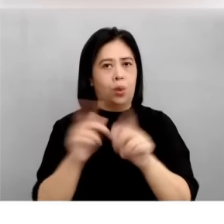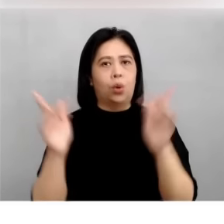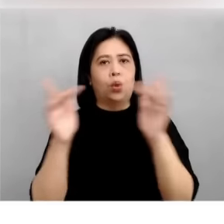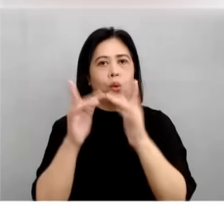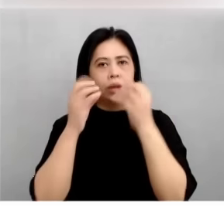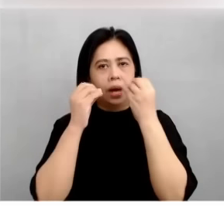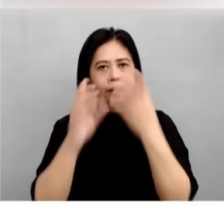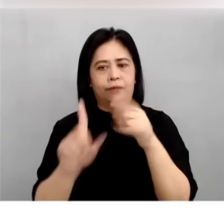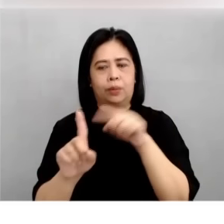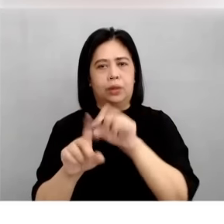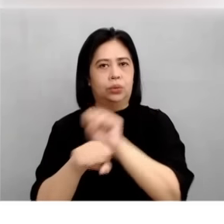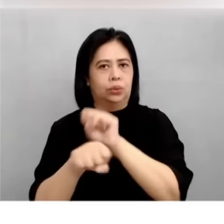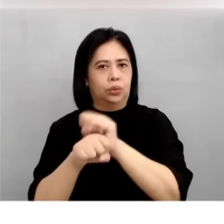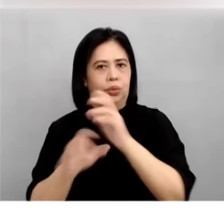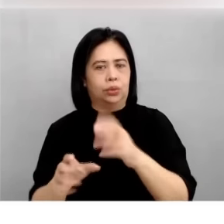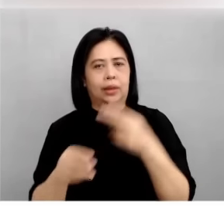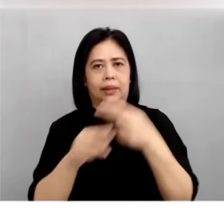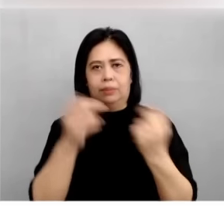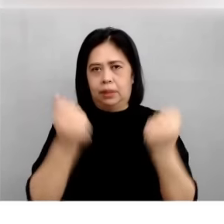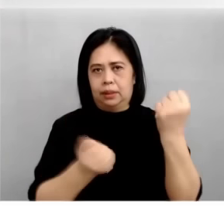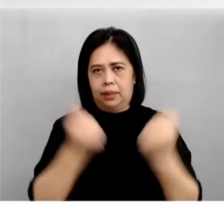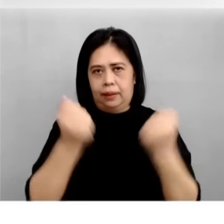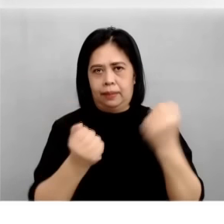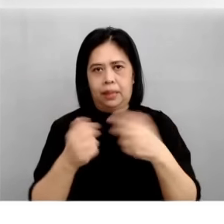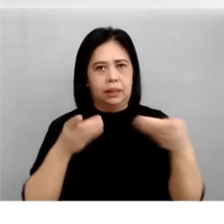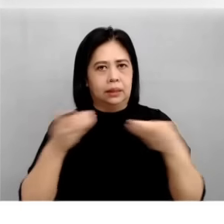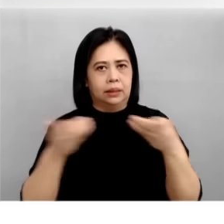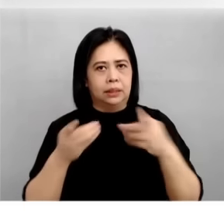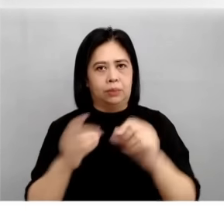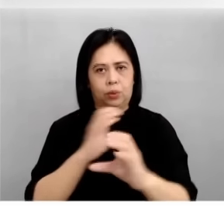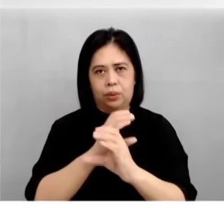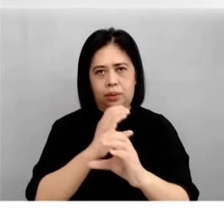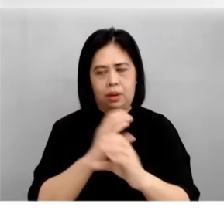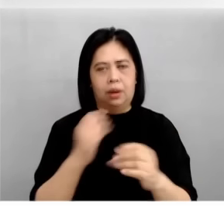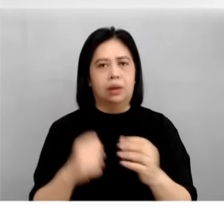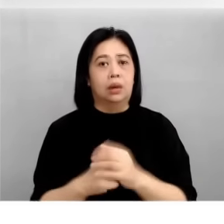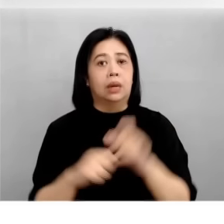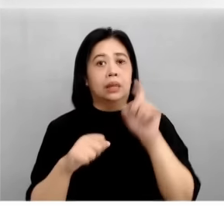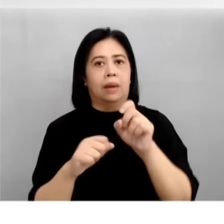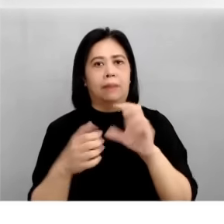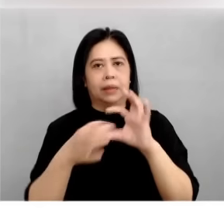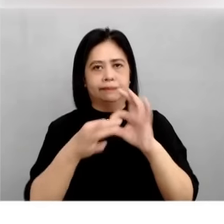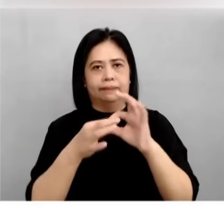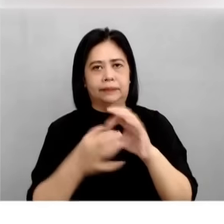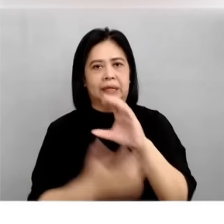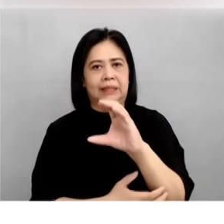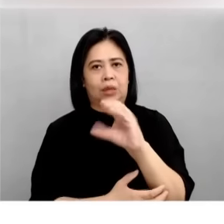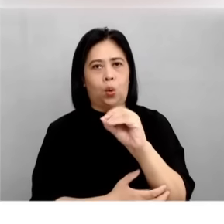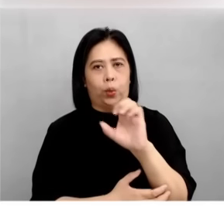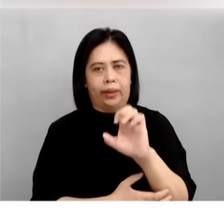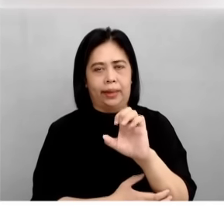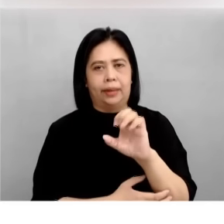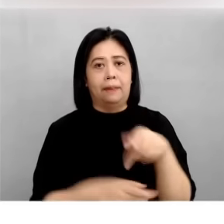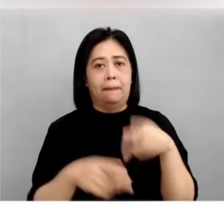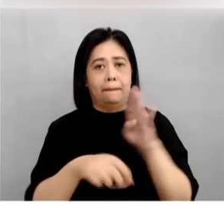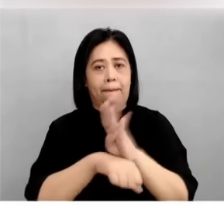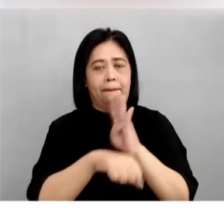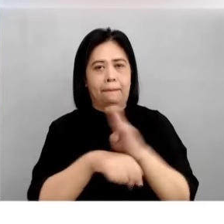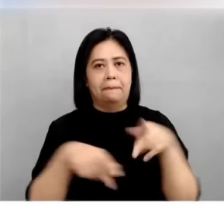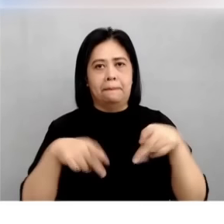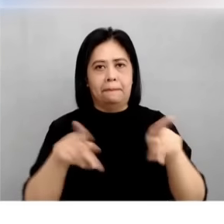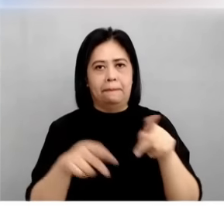ng employer, pangalan ng driver at description ng sasakyan. Dapat kakabit ng COE ang business permit ng employer